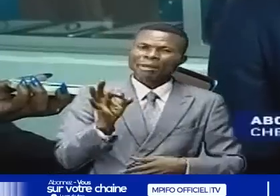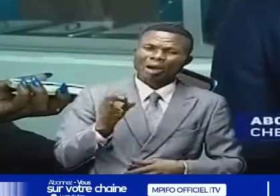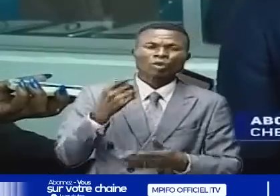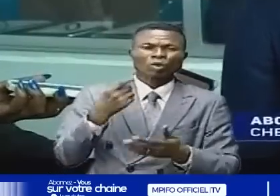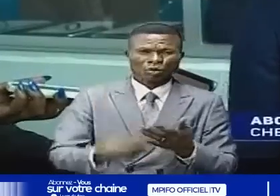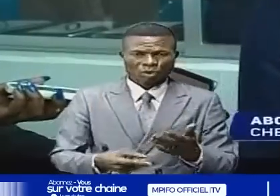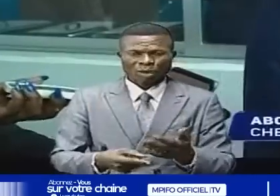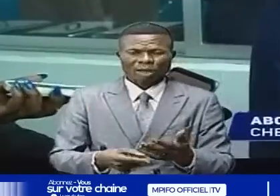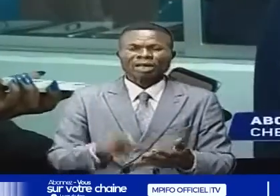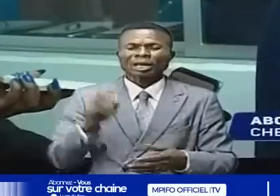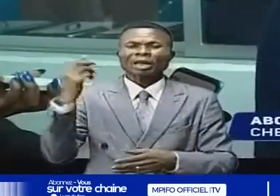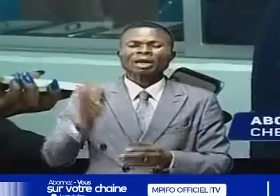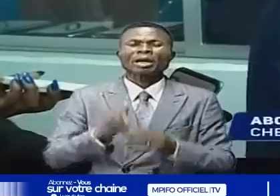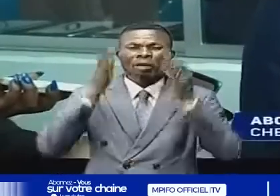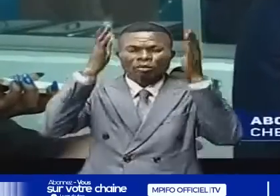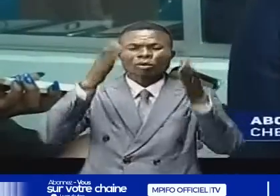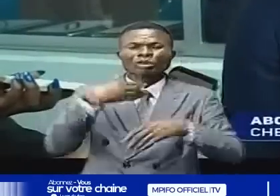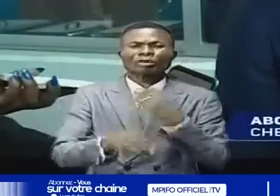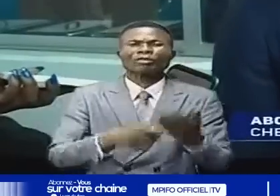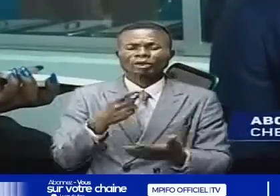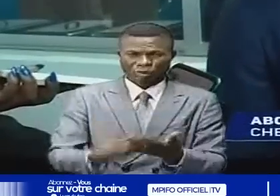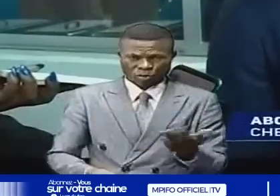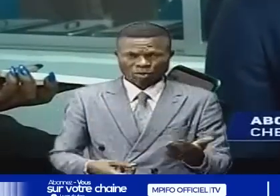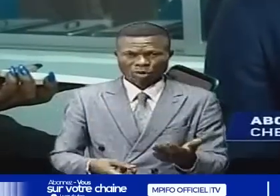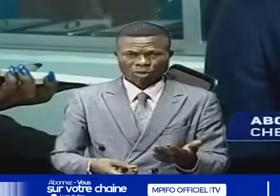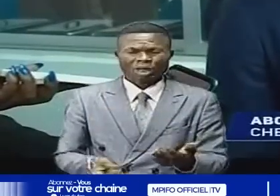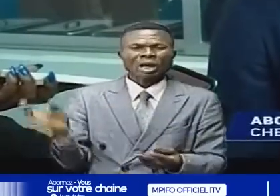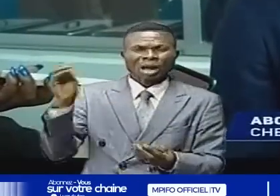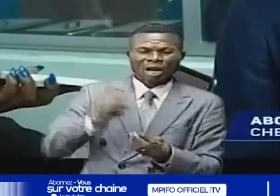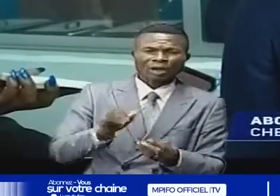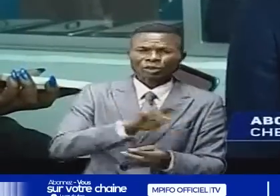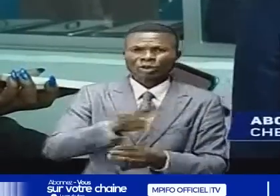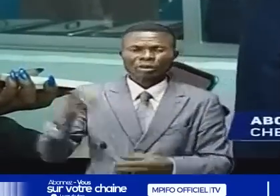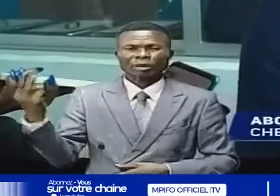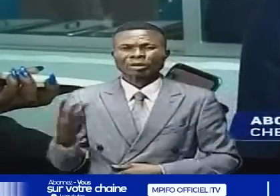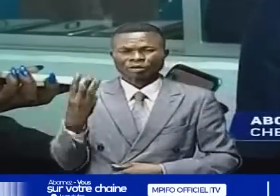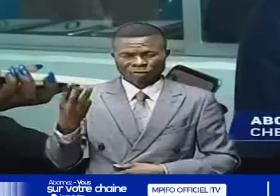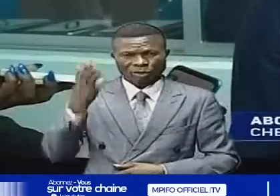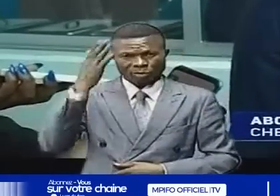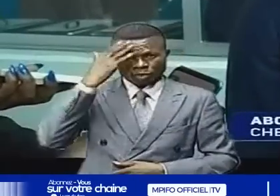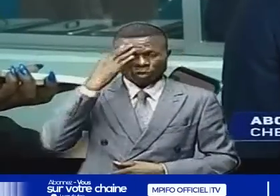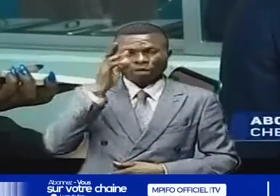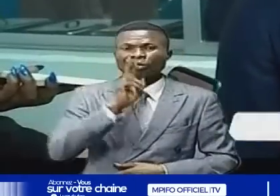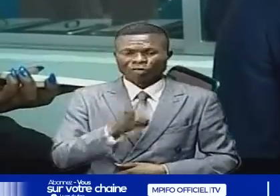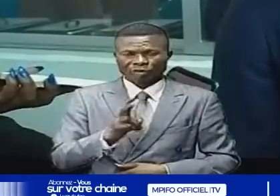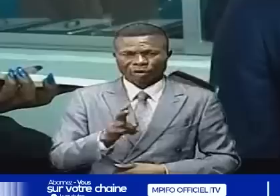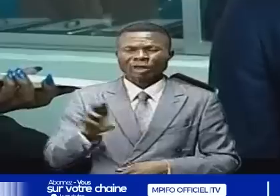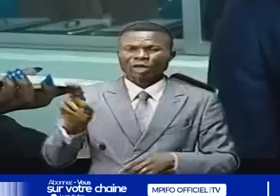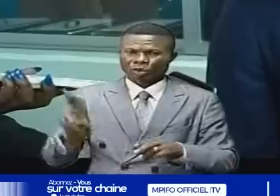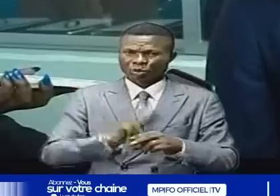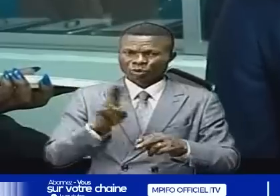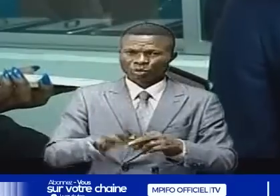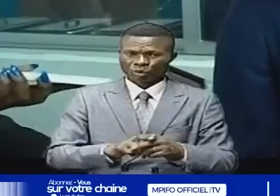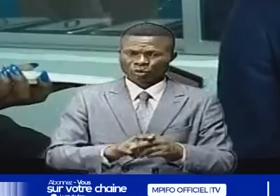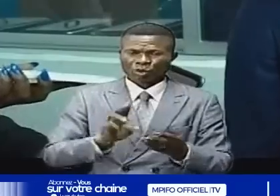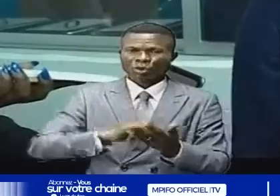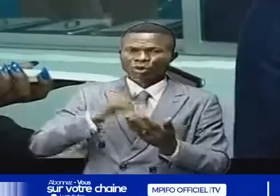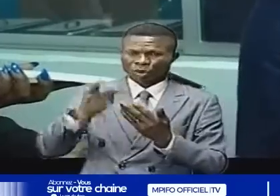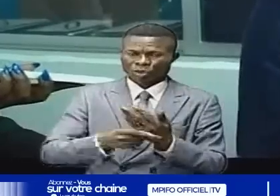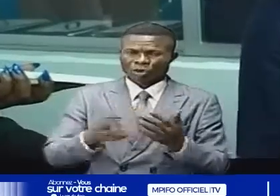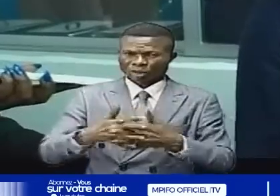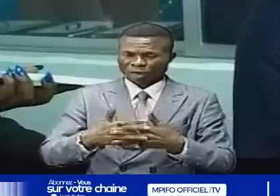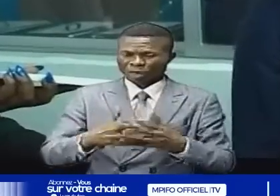en 2023, et quelles sont les nouvelles activités qu'on va rajouter en 2023 pour nous assurer que la mise en œuvre de ces cadres de coopération va